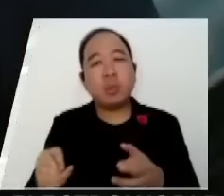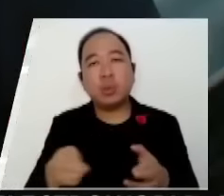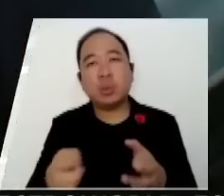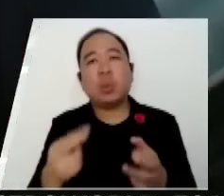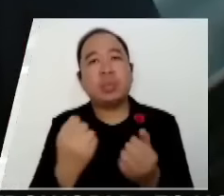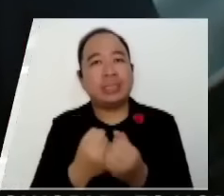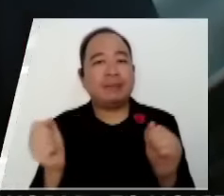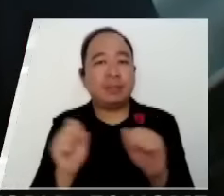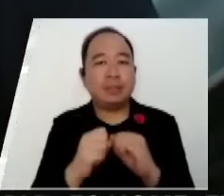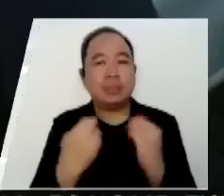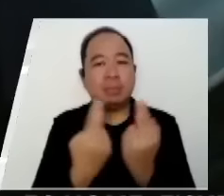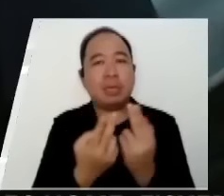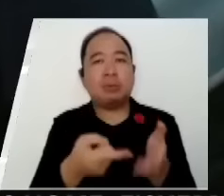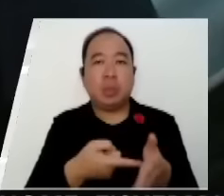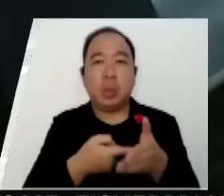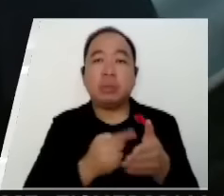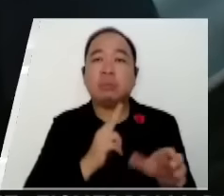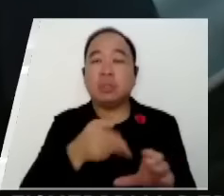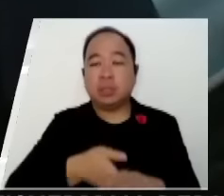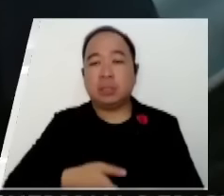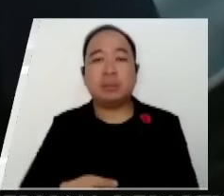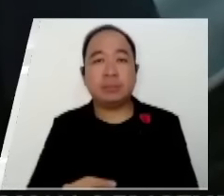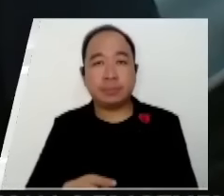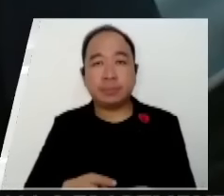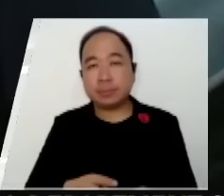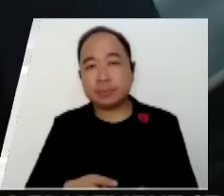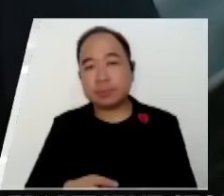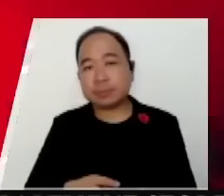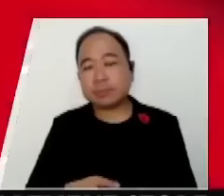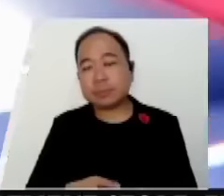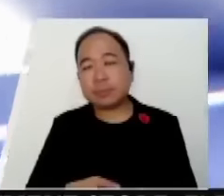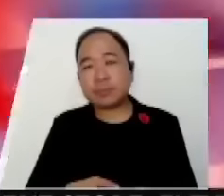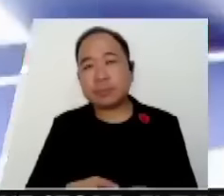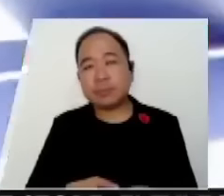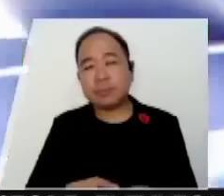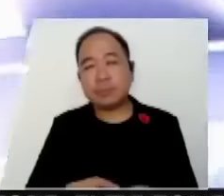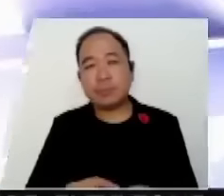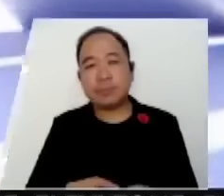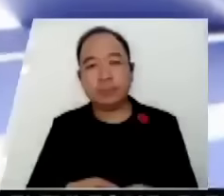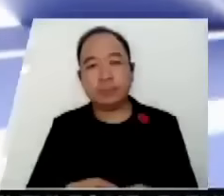GMA Integrated News, Mariz Umali Nakatutok, 24 Oras.